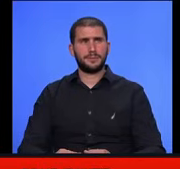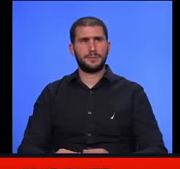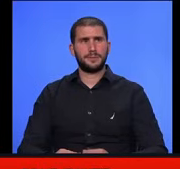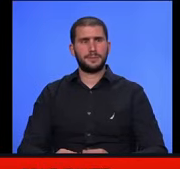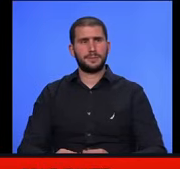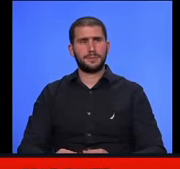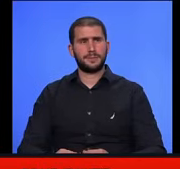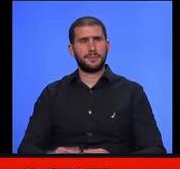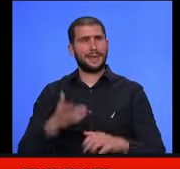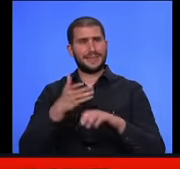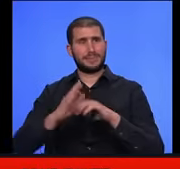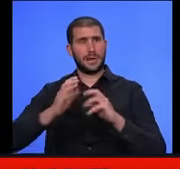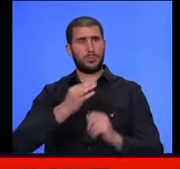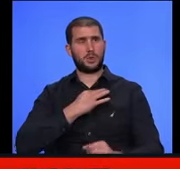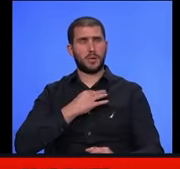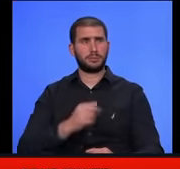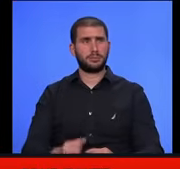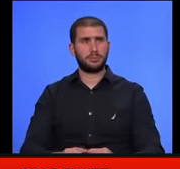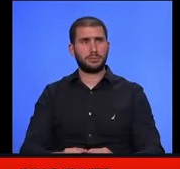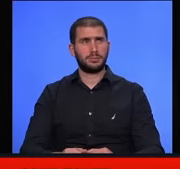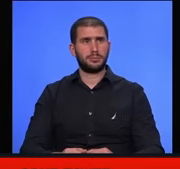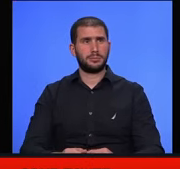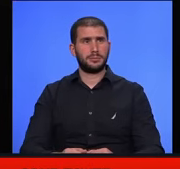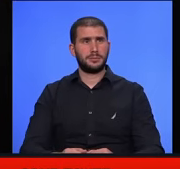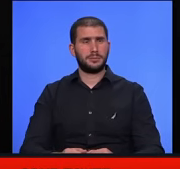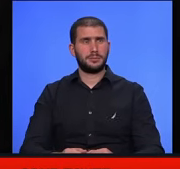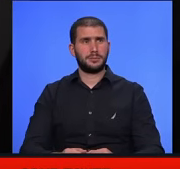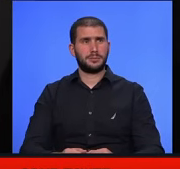กระแทกกันหน้าคีย์บูร์ดเนี่ยแหละมันจะมาเข้าคีย์บูร์ดเราอ่ะ